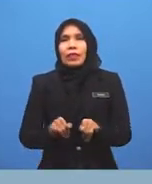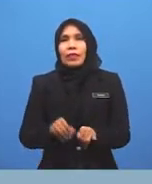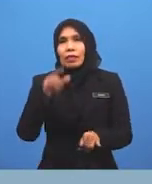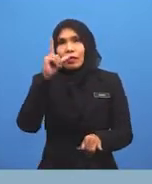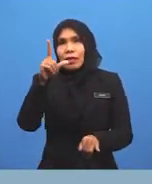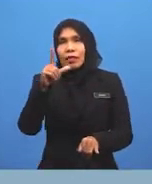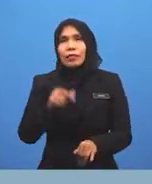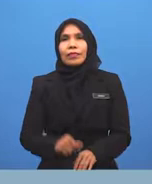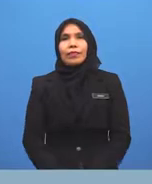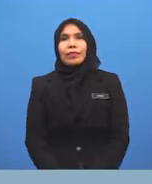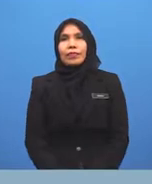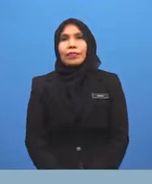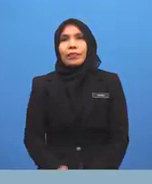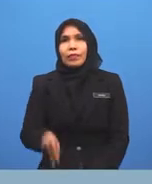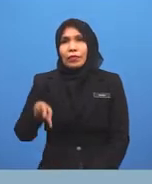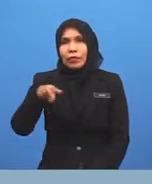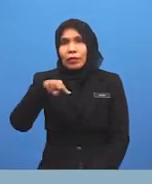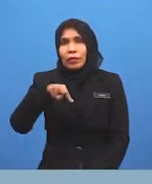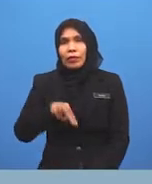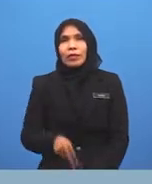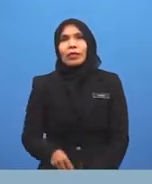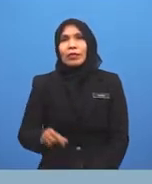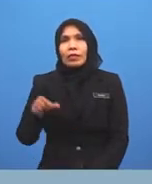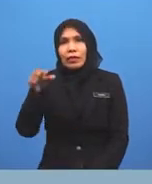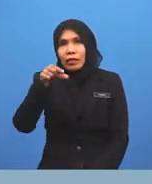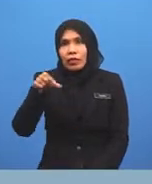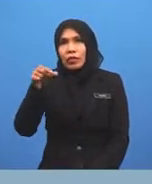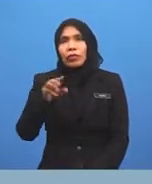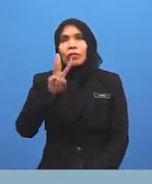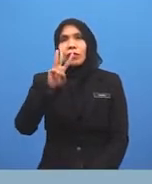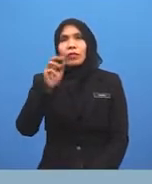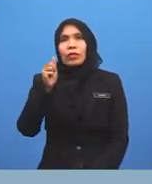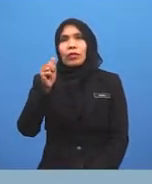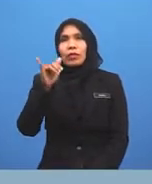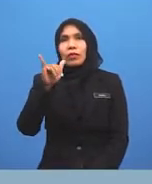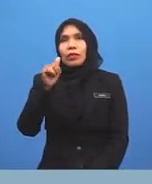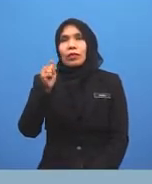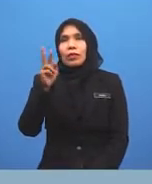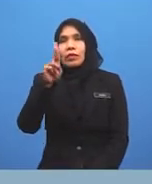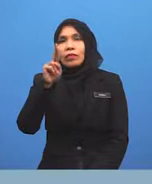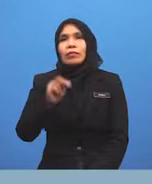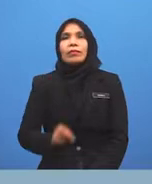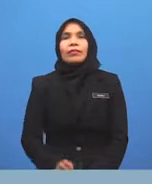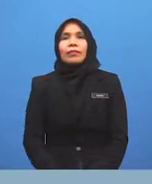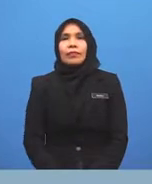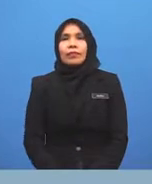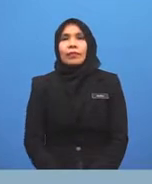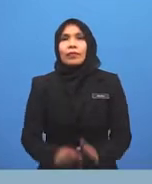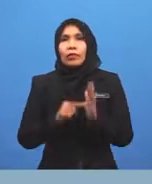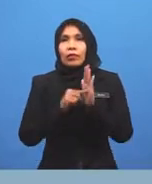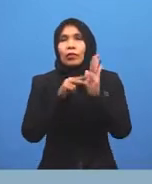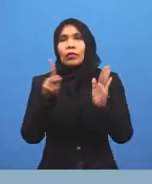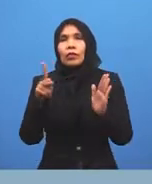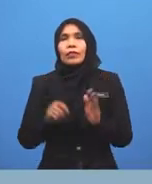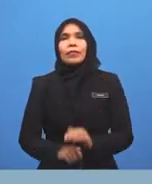graf, putaran gegelung wayar ini menghasilkan separuh pusingan lengkap seperti yang ditunjukkan